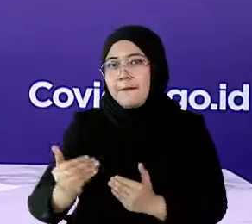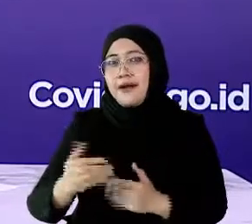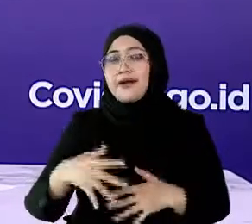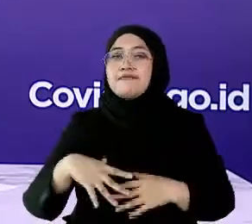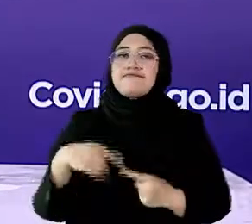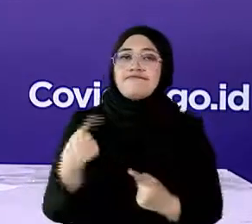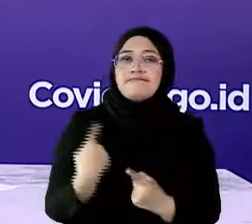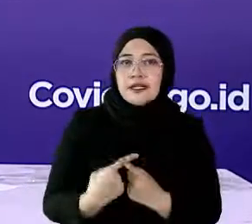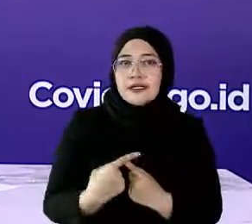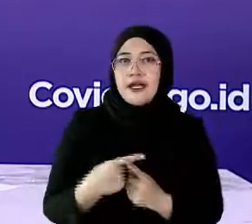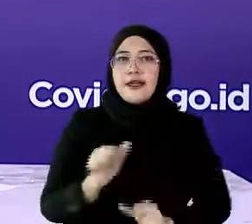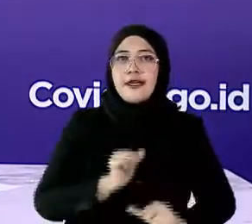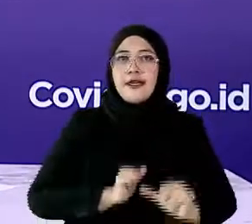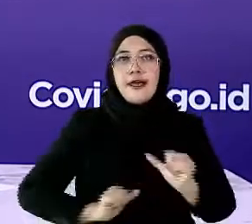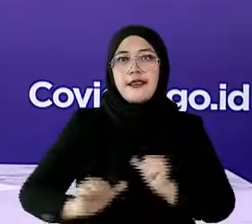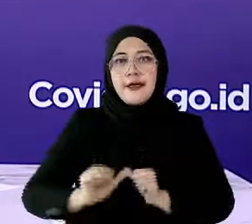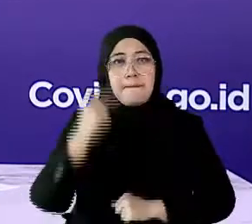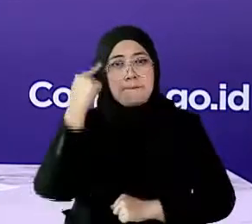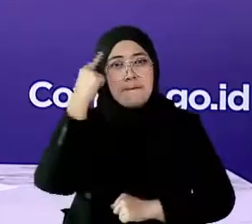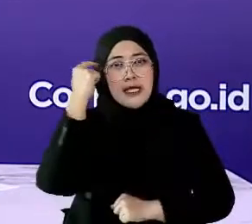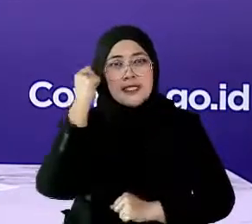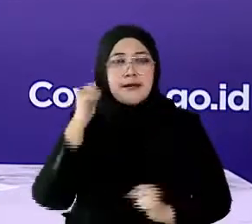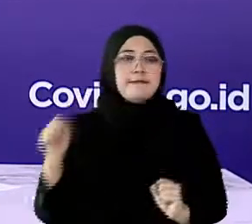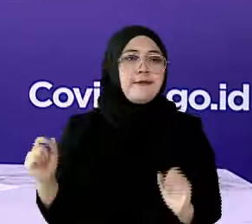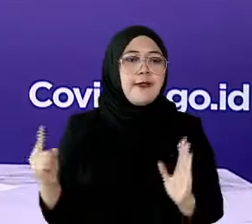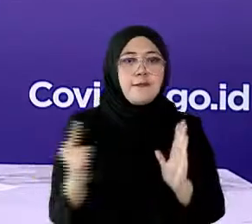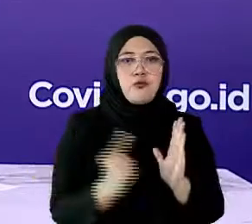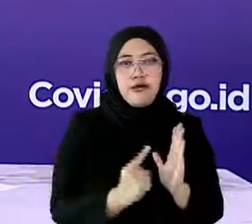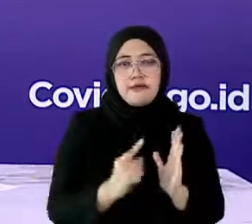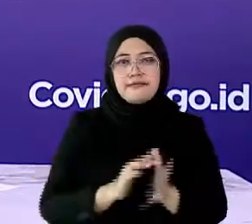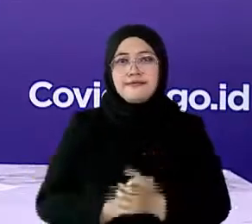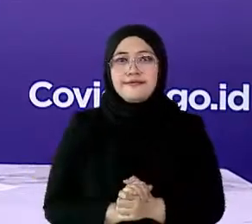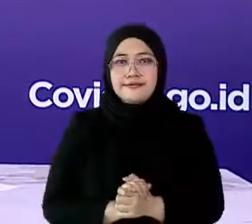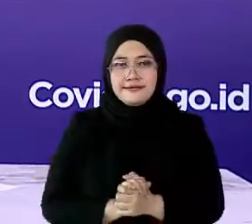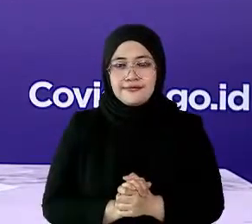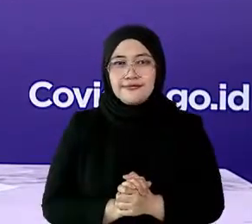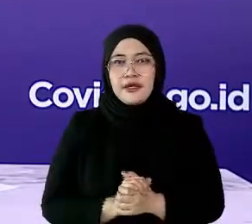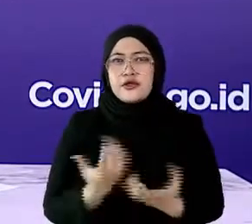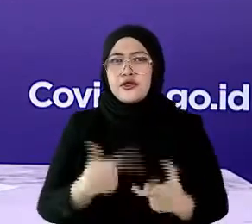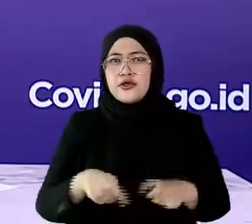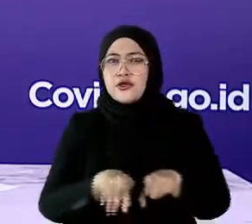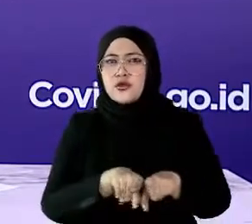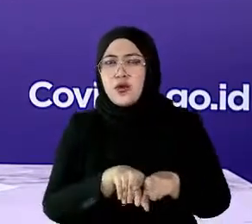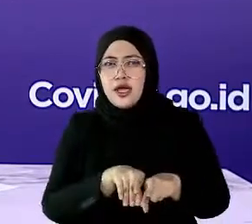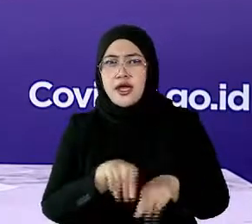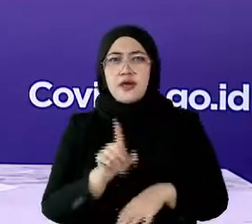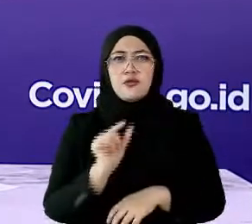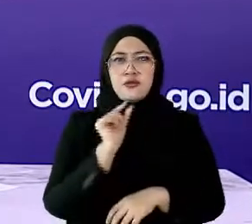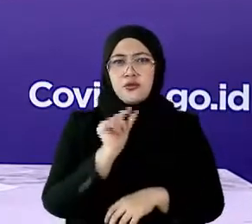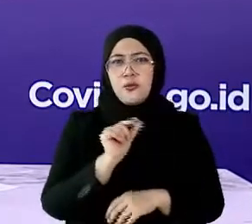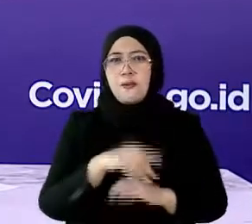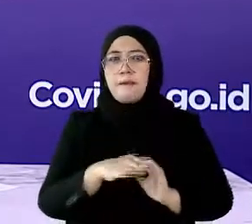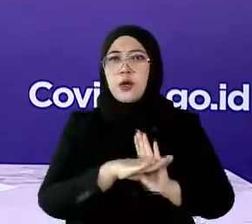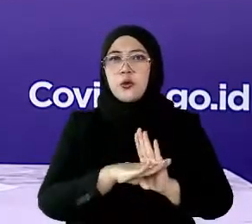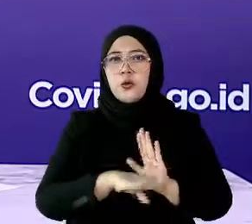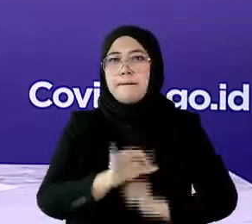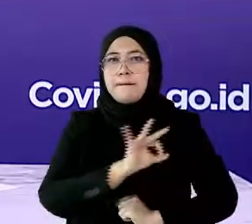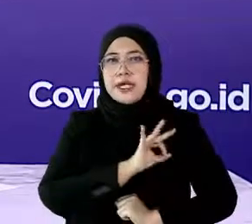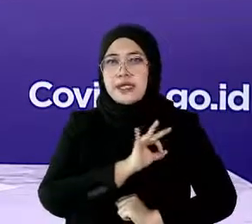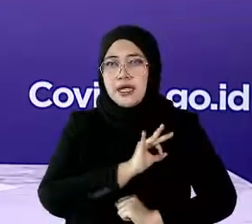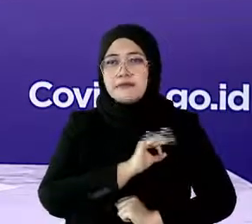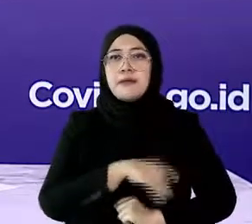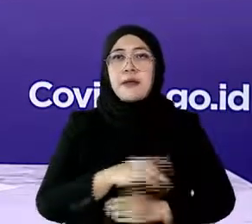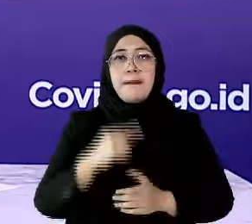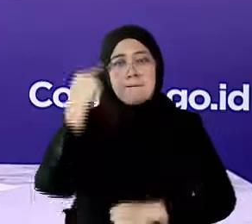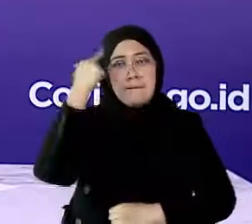pembelajaran tatap muka sesuai arahan presiden kegiatan pembelajaran tatap muka dilakukan